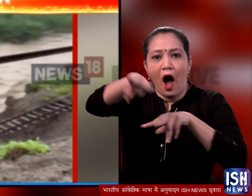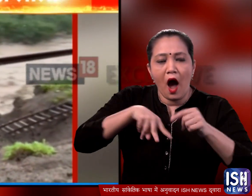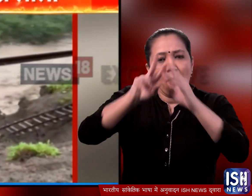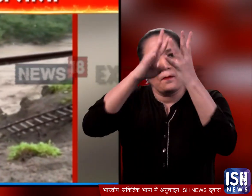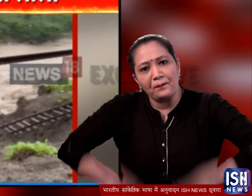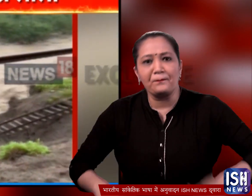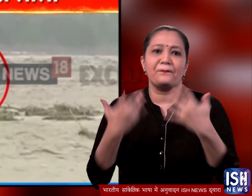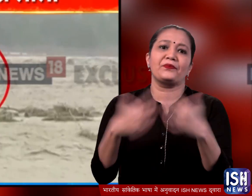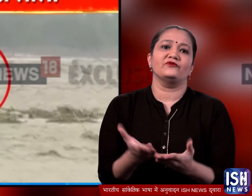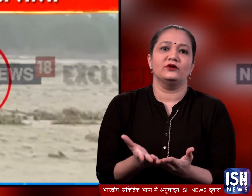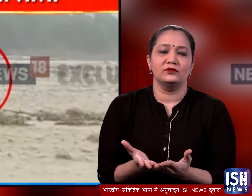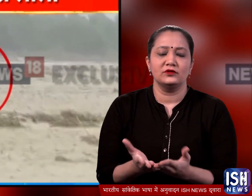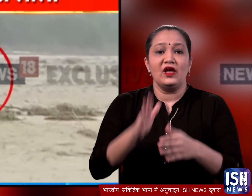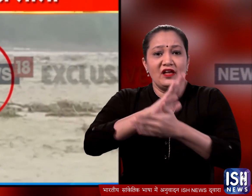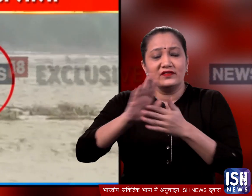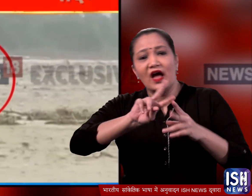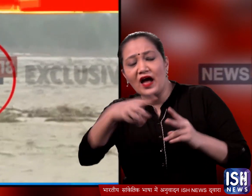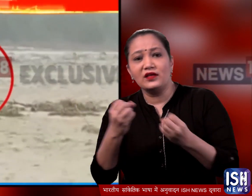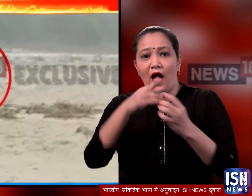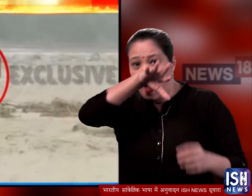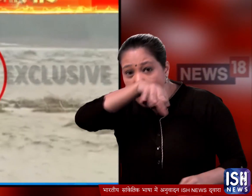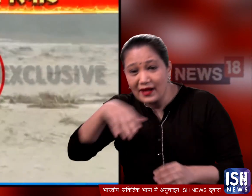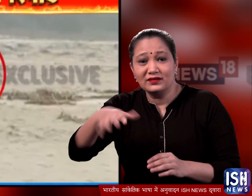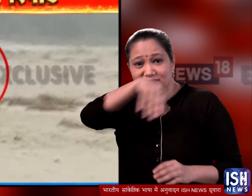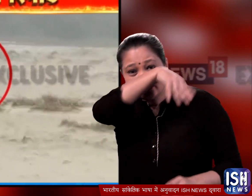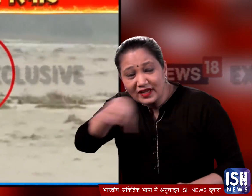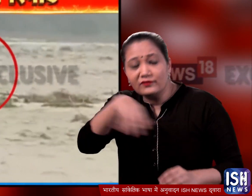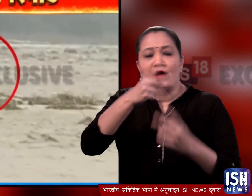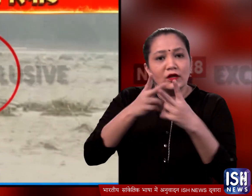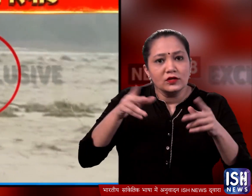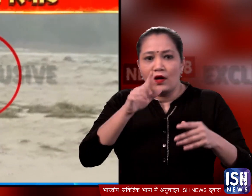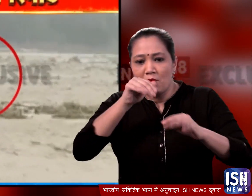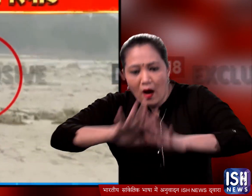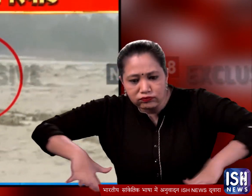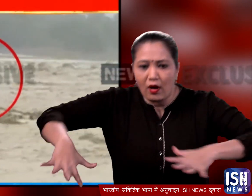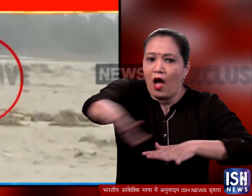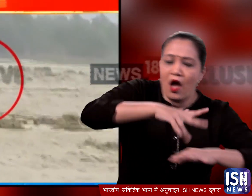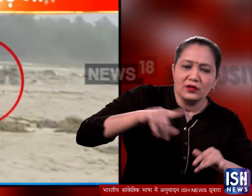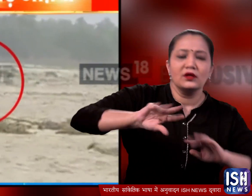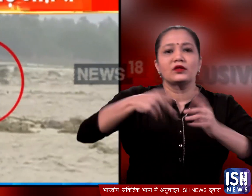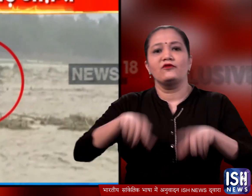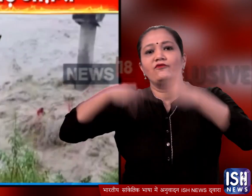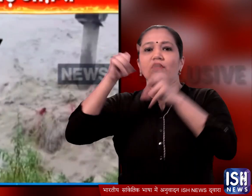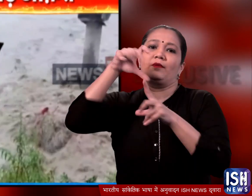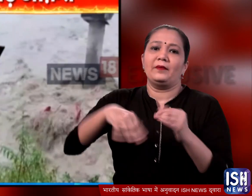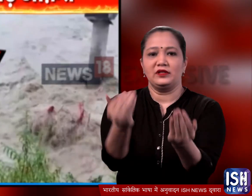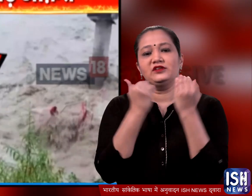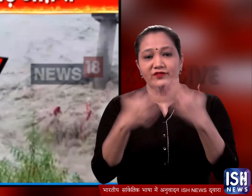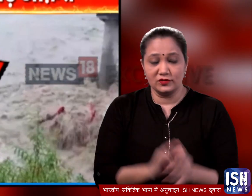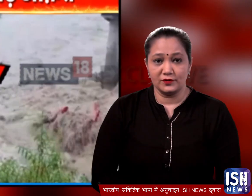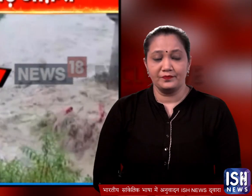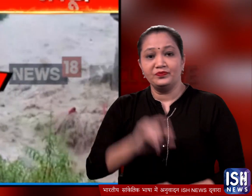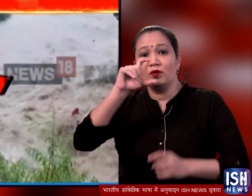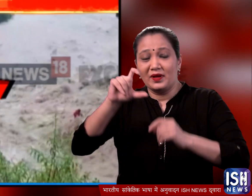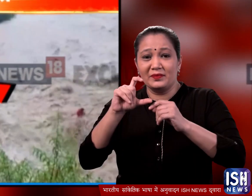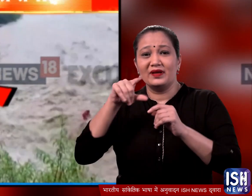बहकर मलबे के साथ चला गया। हल्द्वानी में कुछ हाथियों के भी पानी के बीच फंसने का वीडियो सामने आया, जिन्हें बाद में वन विभाग ने बचा लिया। चंपावत में